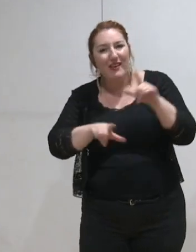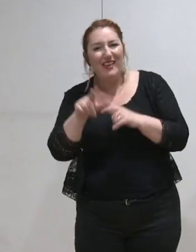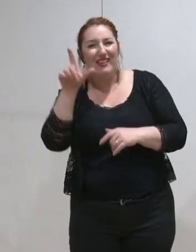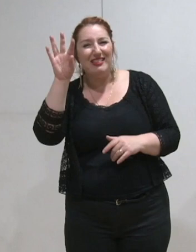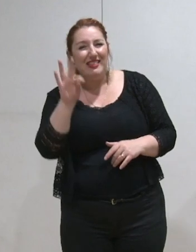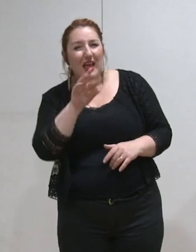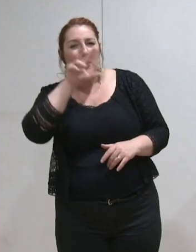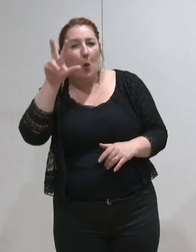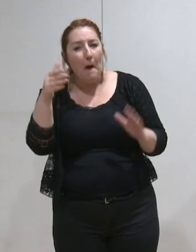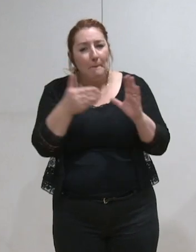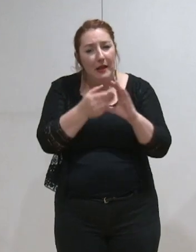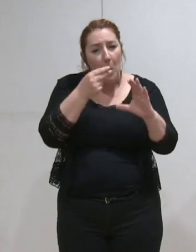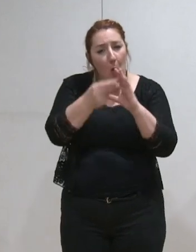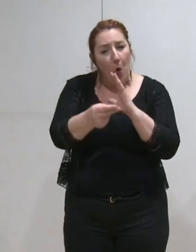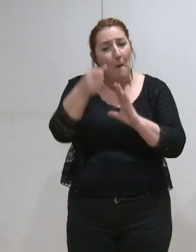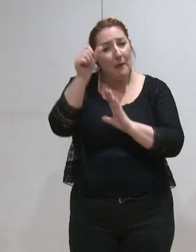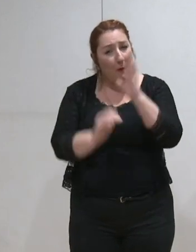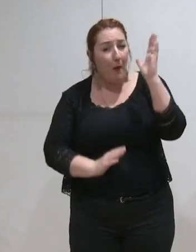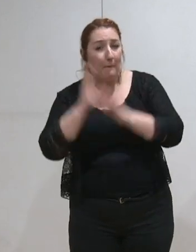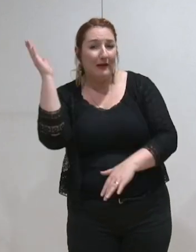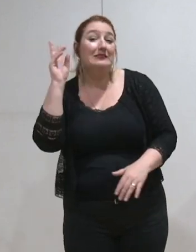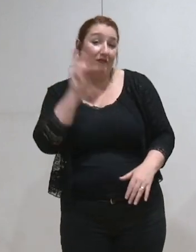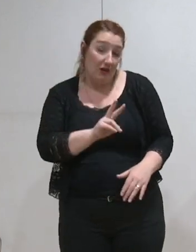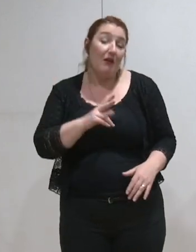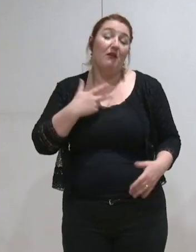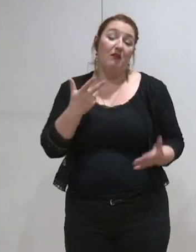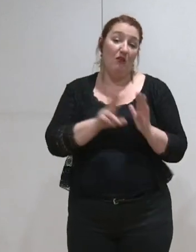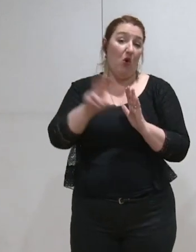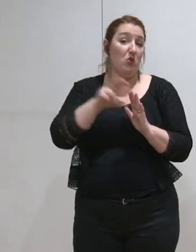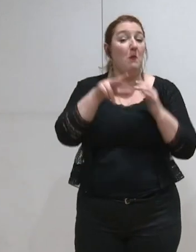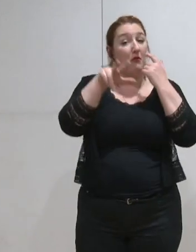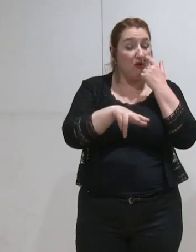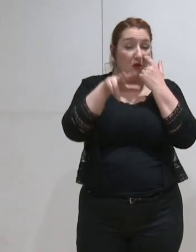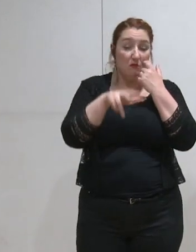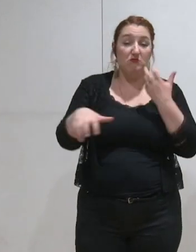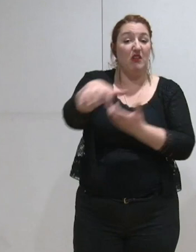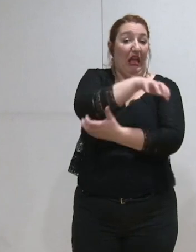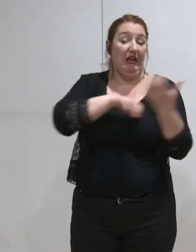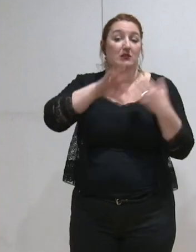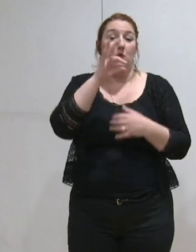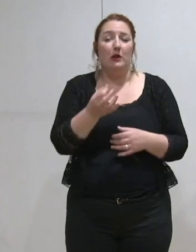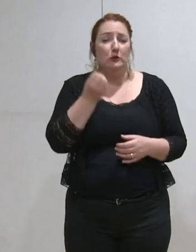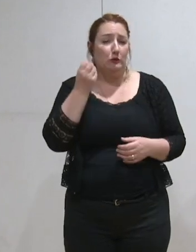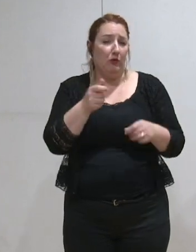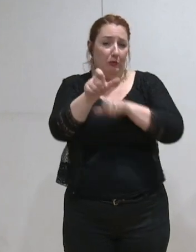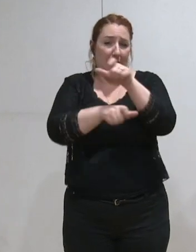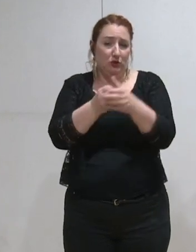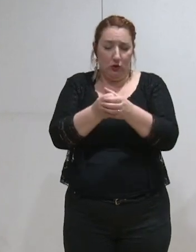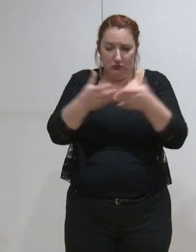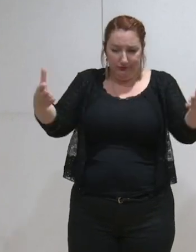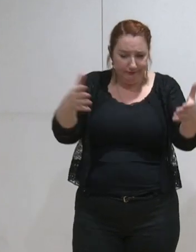réalité de la crise du logement dans notre ville effectivement beaucoup de personnes ne peuvent pas accéder à un logement compatible avec leurs